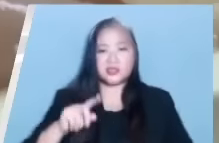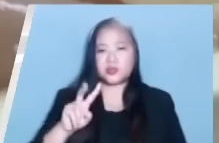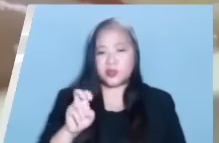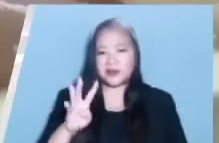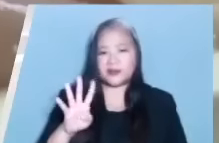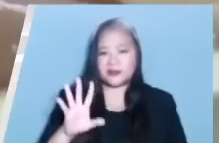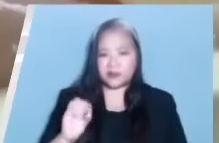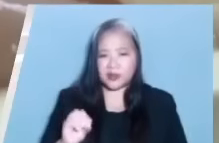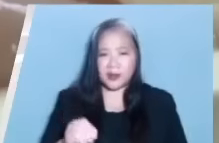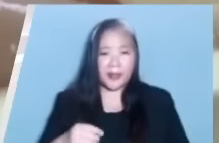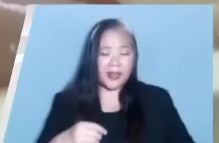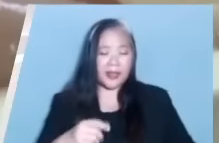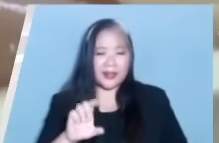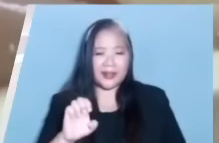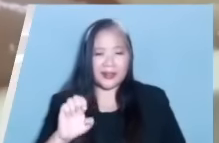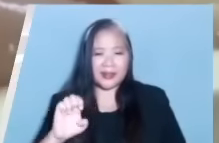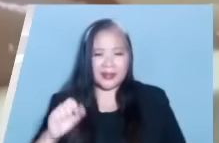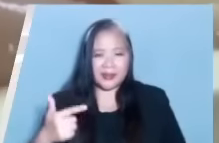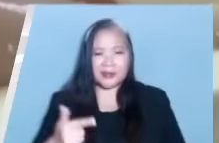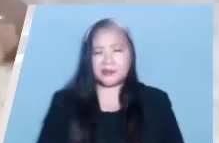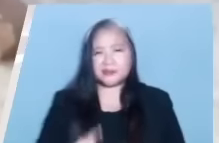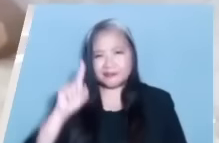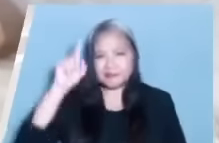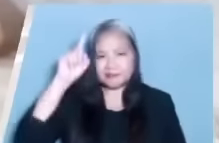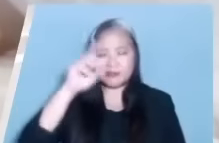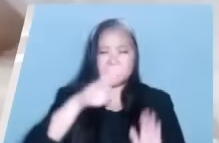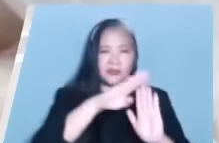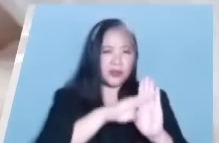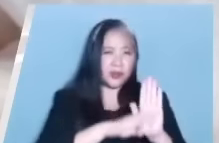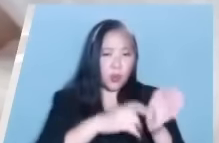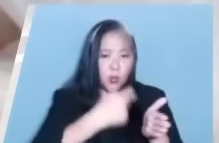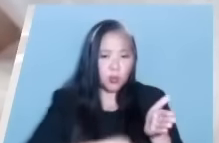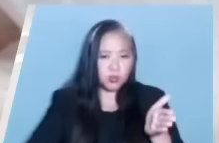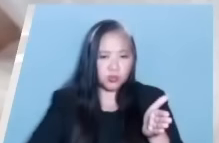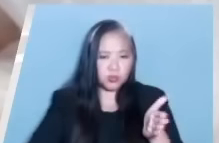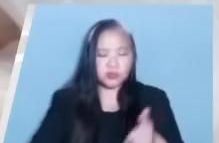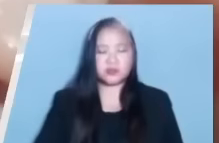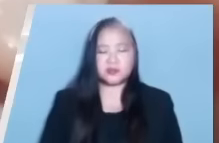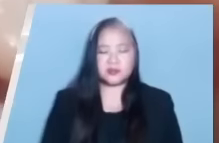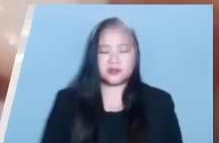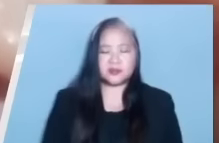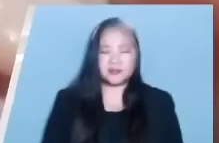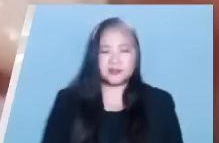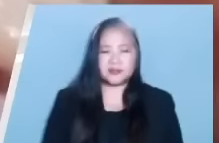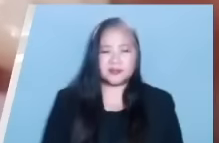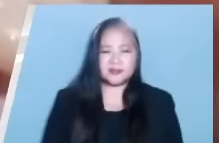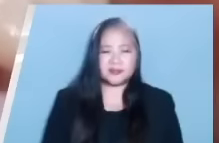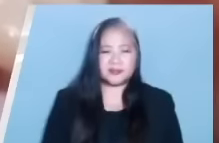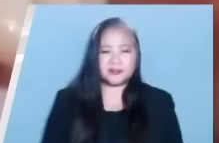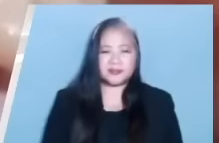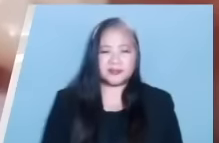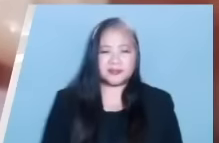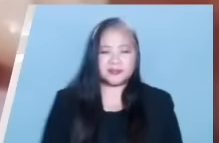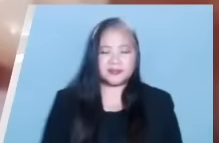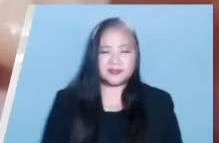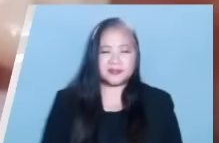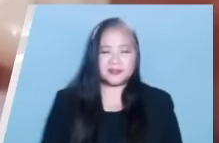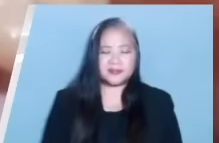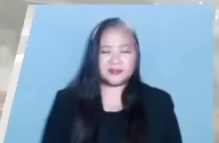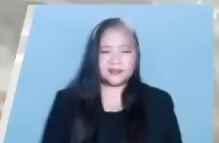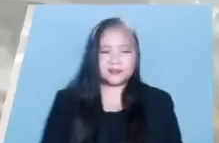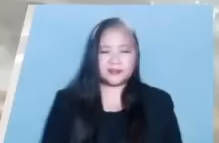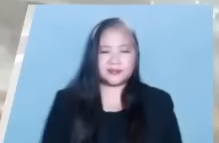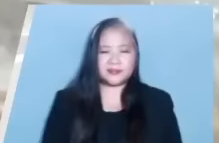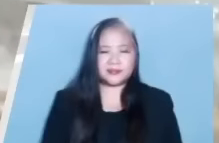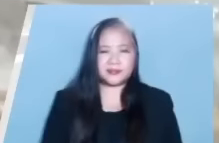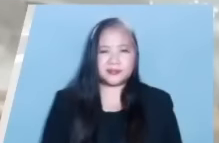pesos. Ang breast fillet, 300 pesos. Ang leeg, 120 pesos. Habang ang ulo, 45 pesos kada kilo.